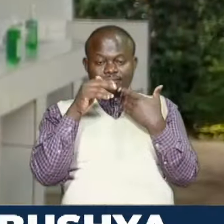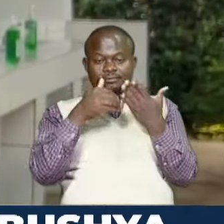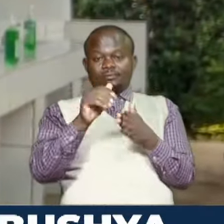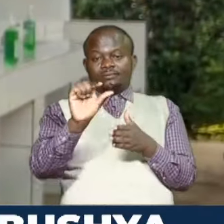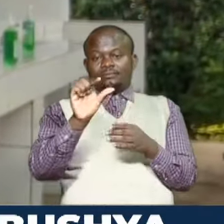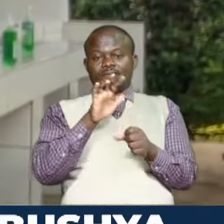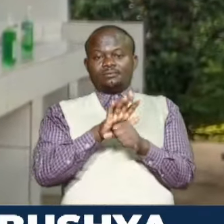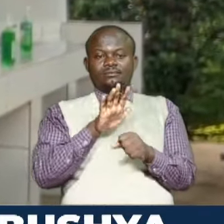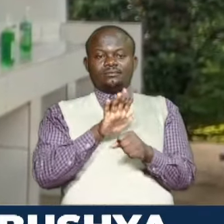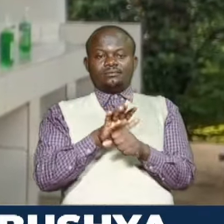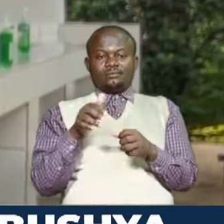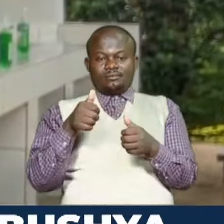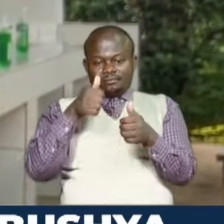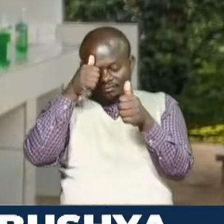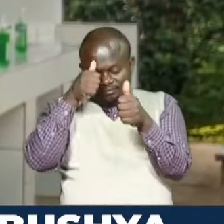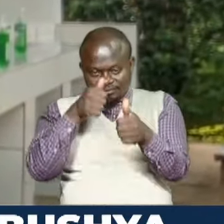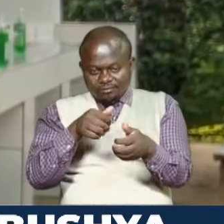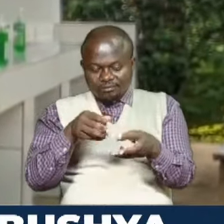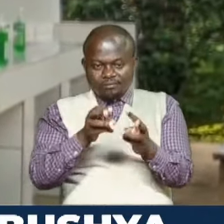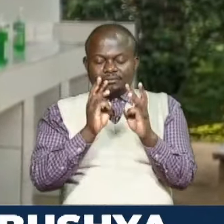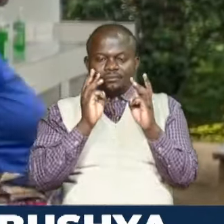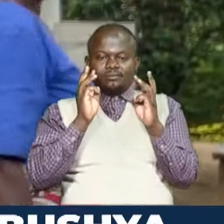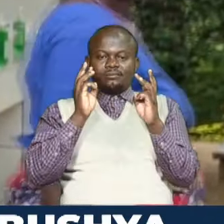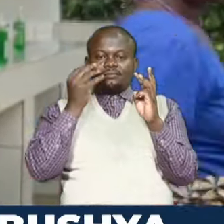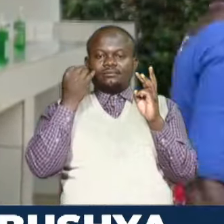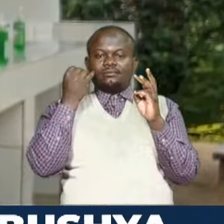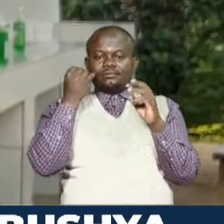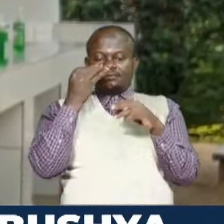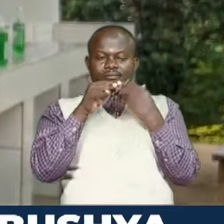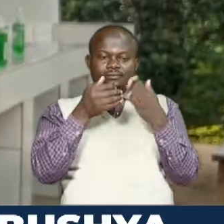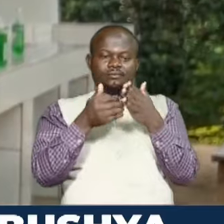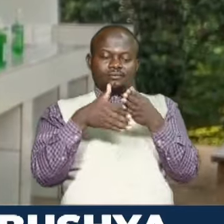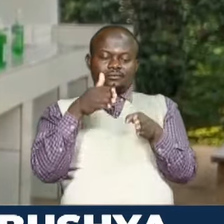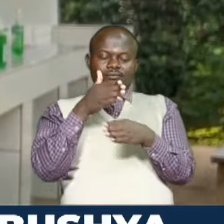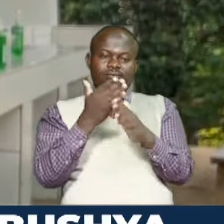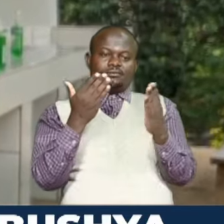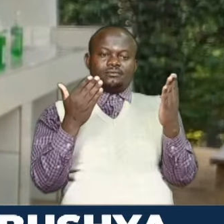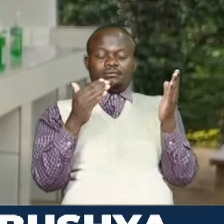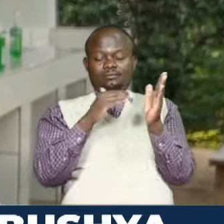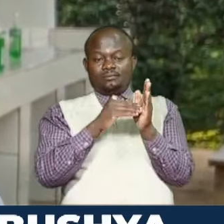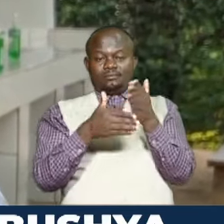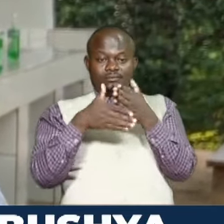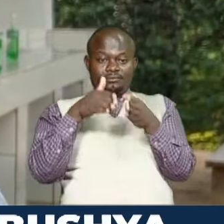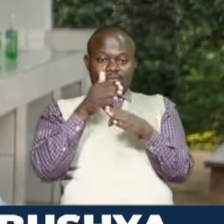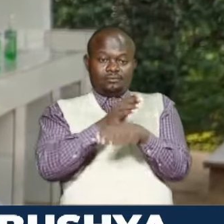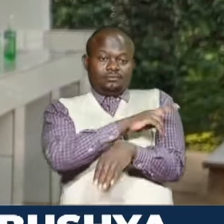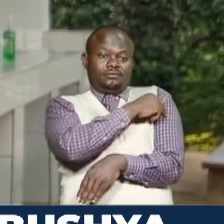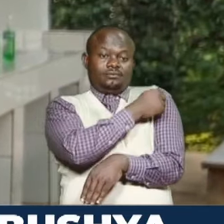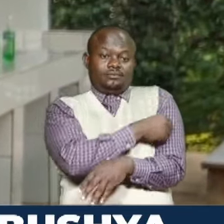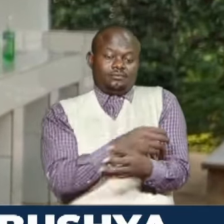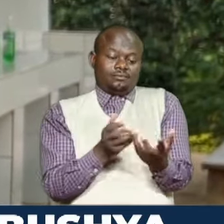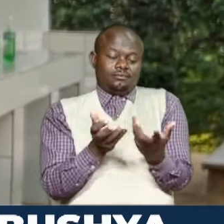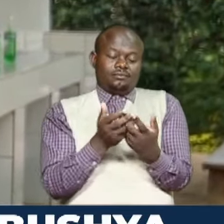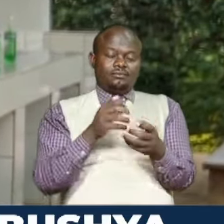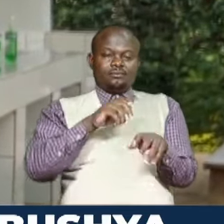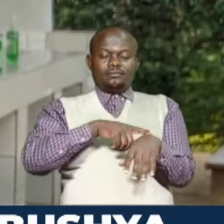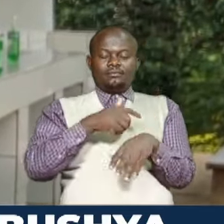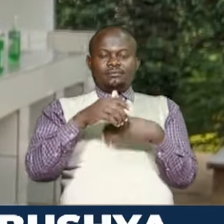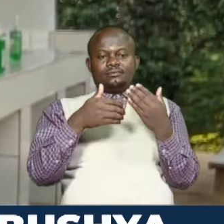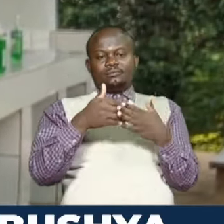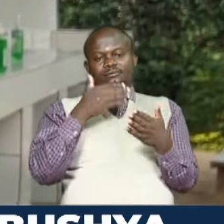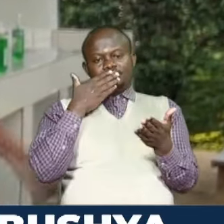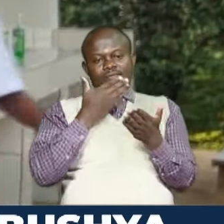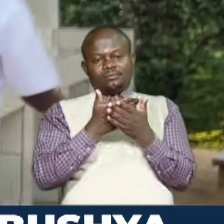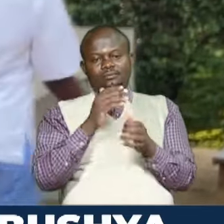hato cyane ku buryo baramutse batwubakiye bakatwubakira ibitaro bijyanye n'igihe nabyo byaba